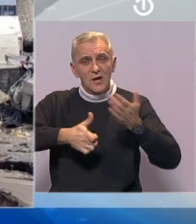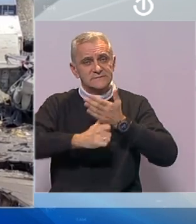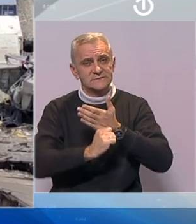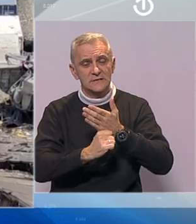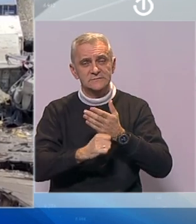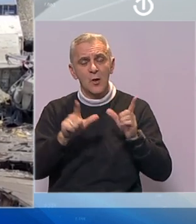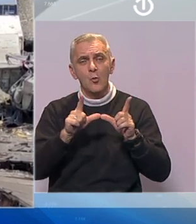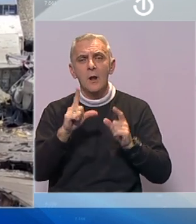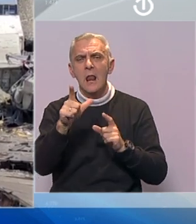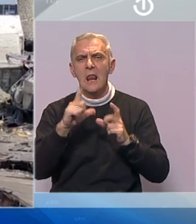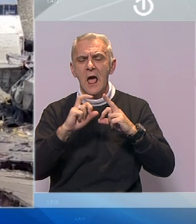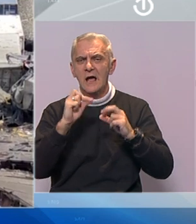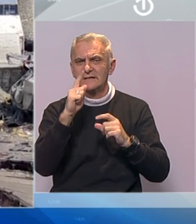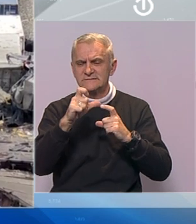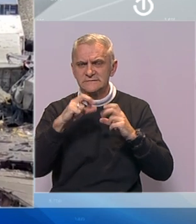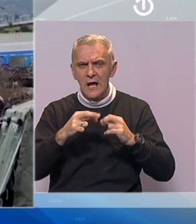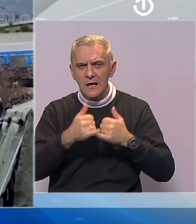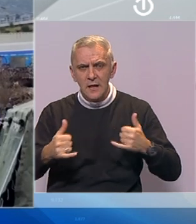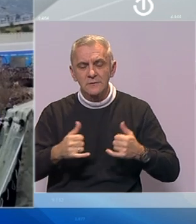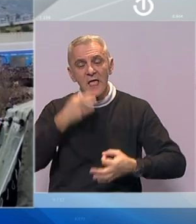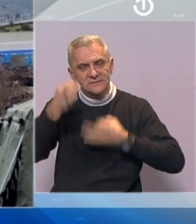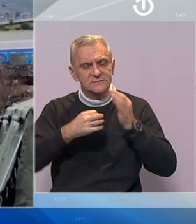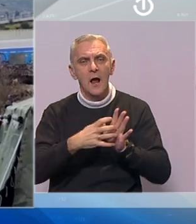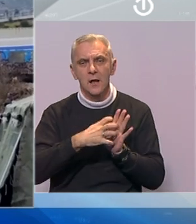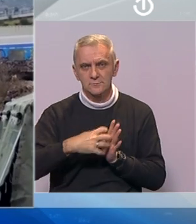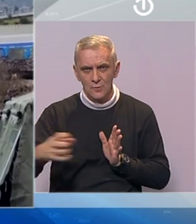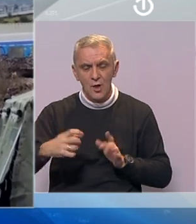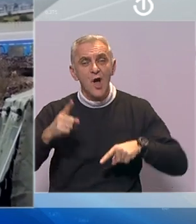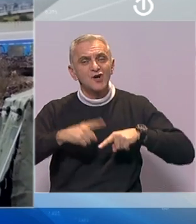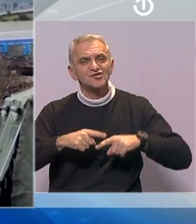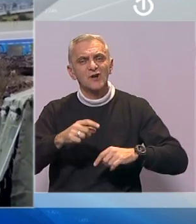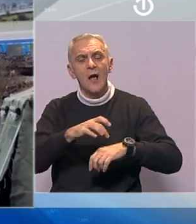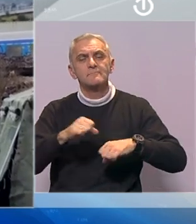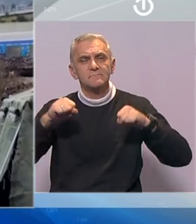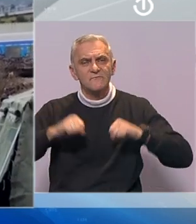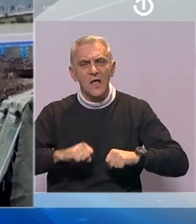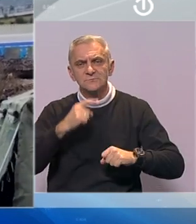stanice u Larisi. Istraga je i dalje u toku. Grčke vlasti